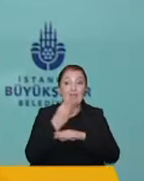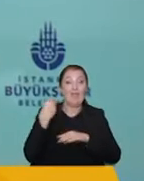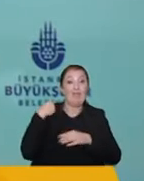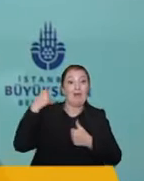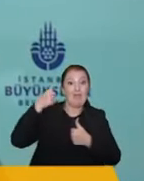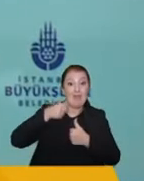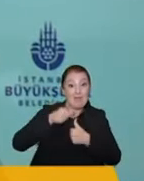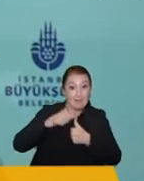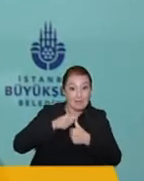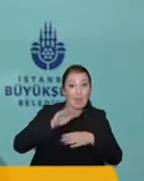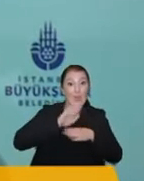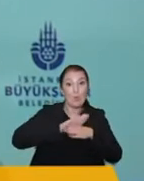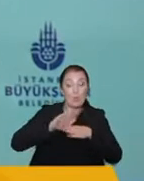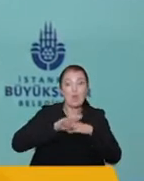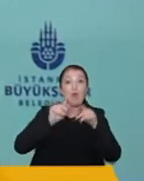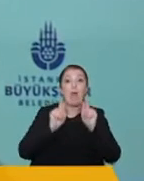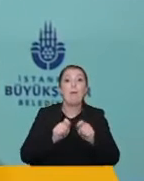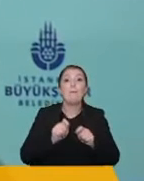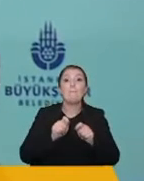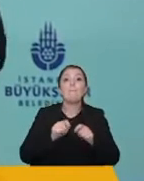yeniden